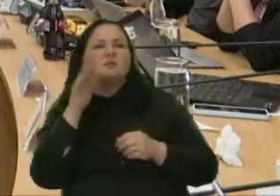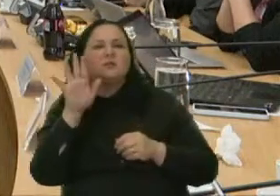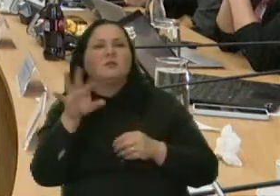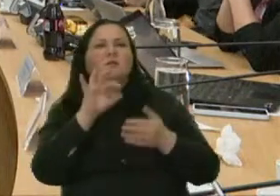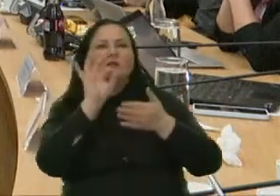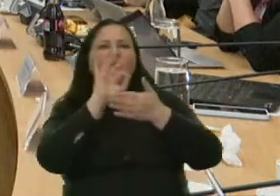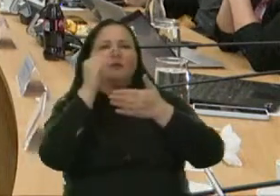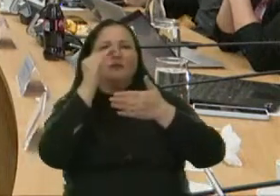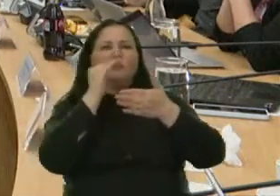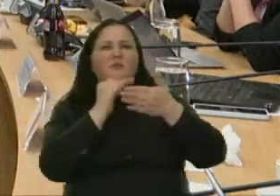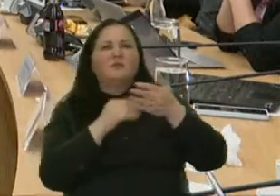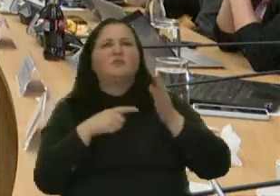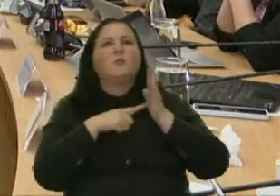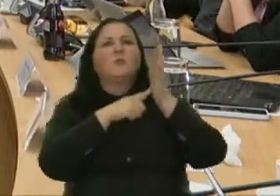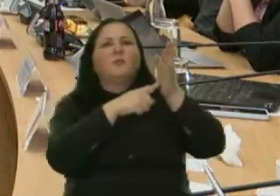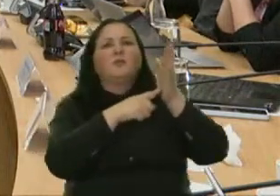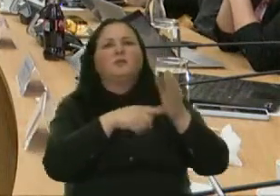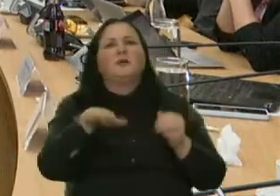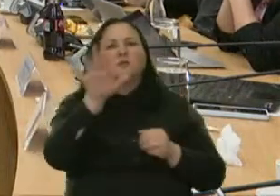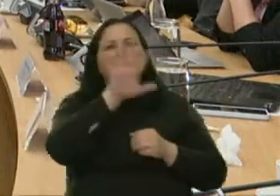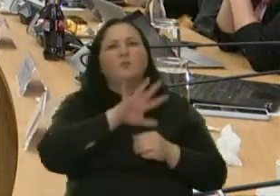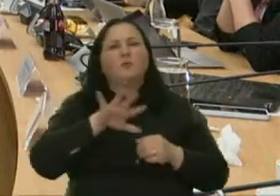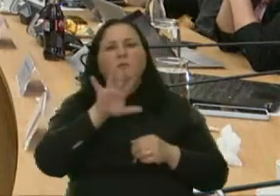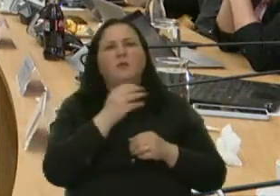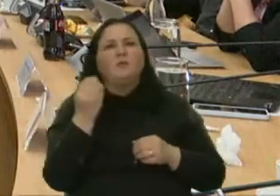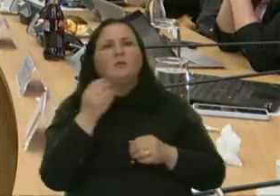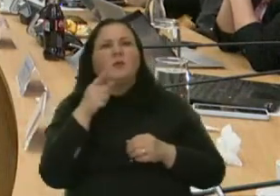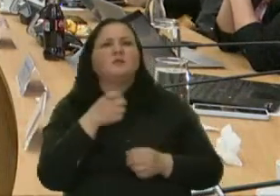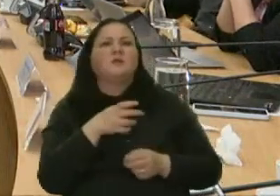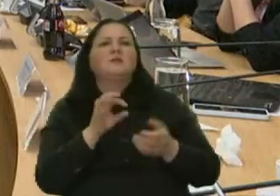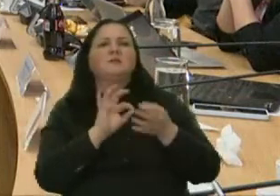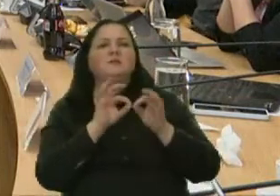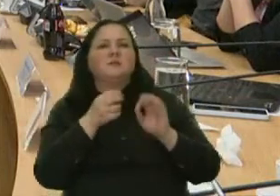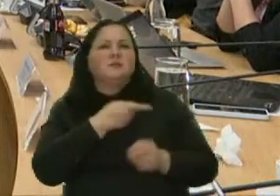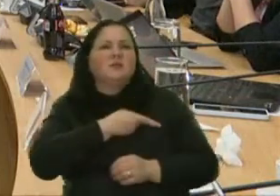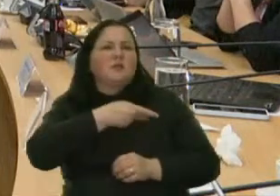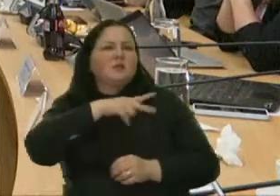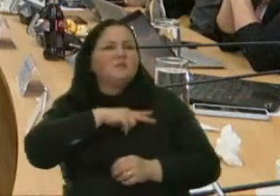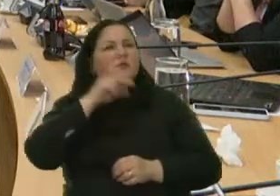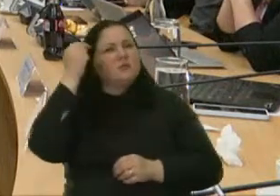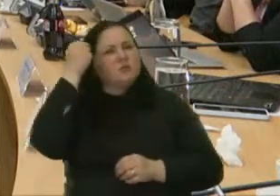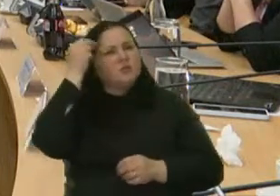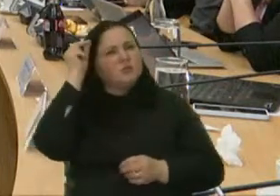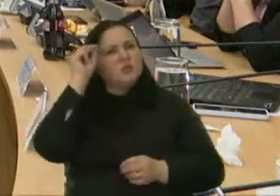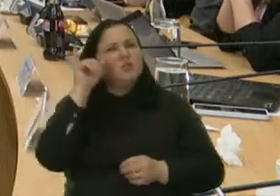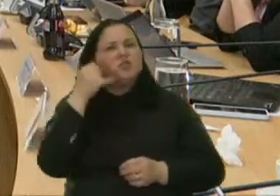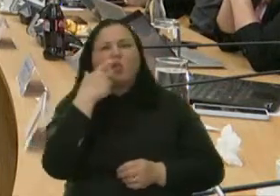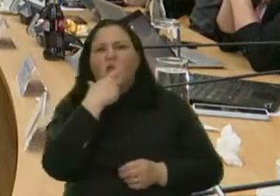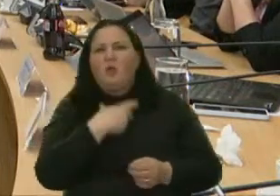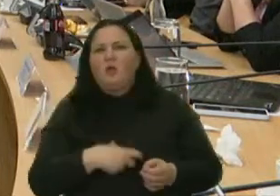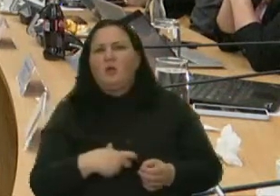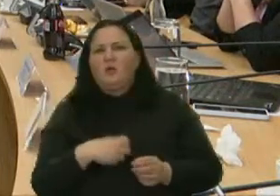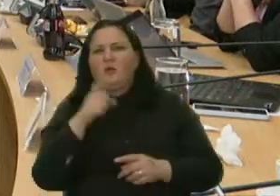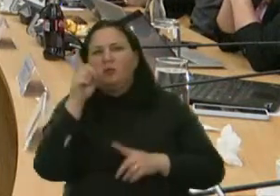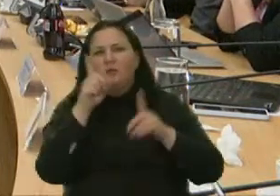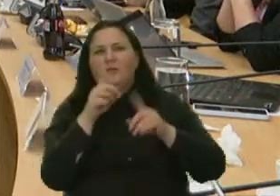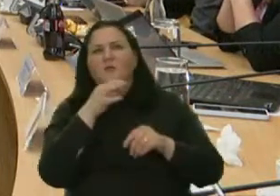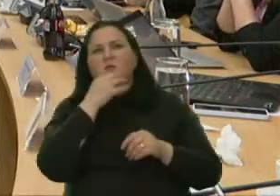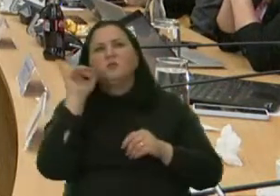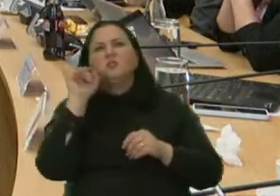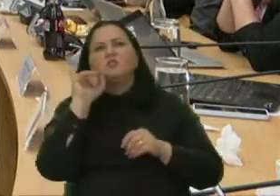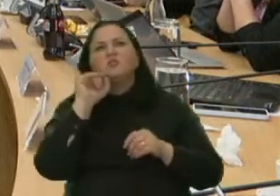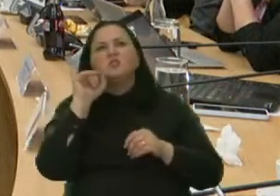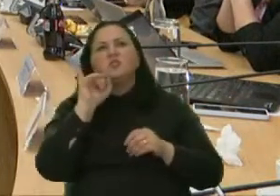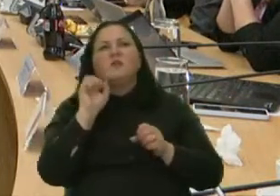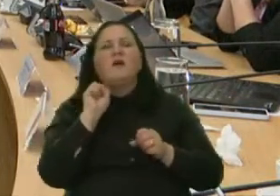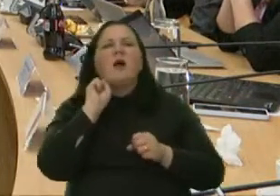hârtie pe care o invocați s o prezentați public pentru că asta înseamnă responsabilitate onestitate și caracter Dacă spuneți că cineva a trimis o o